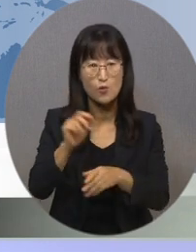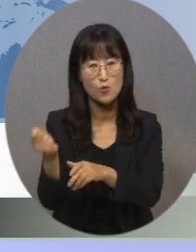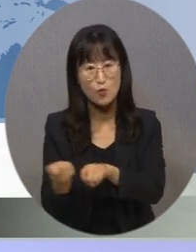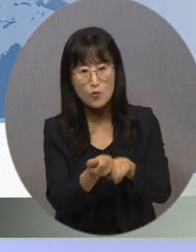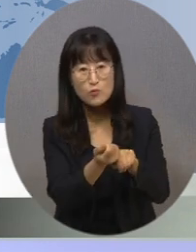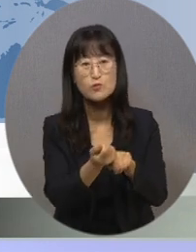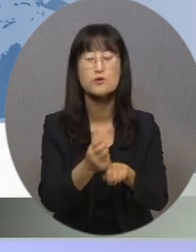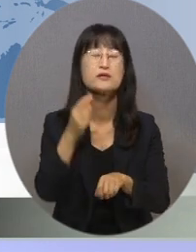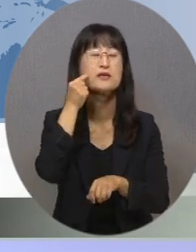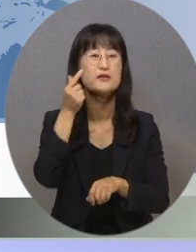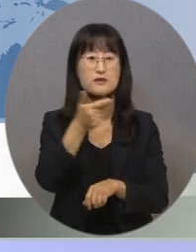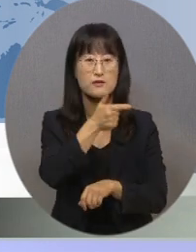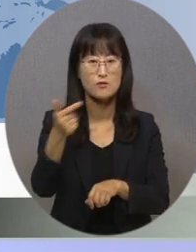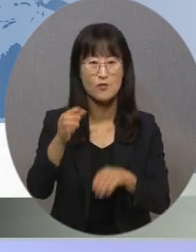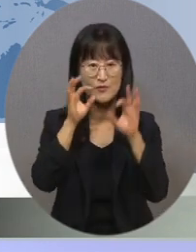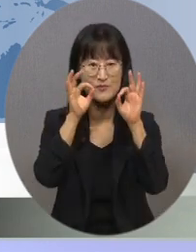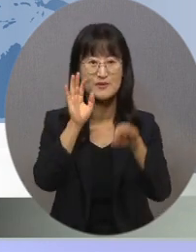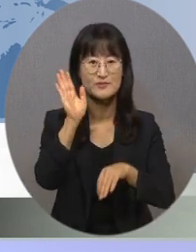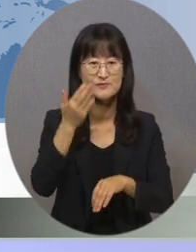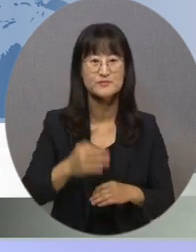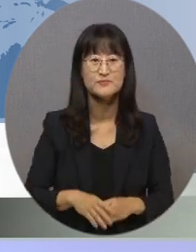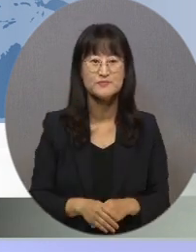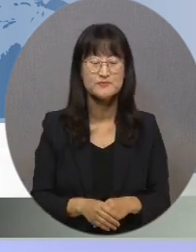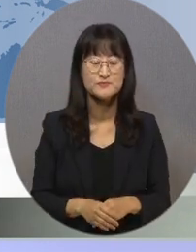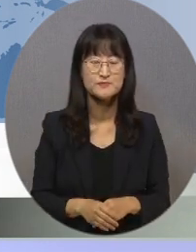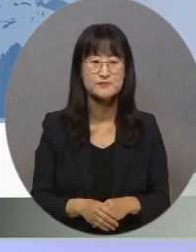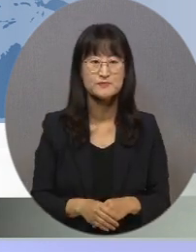있었는데요. 현장에 최유라 기자가 다녀왔습니다.